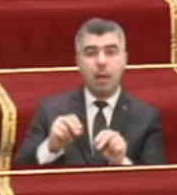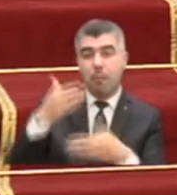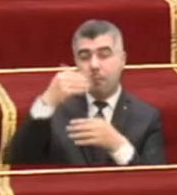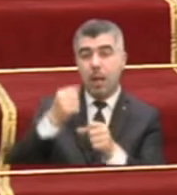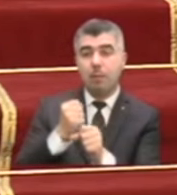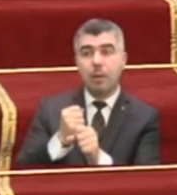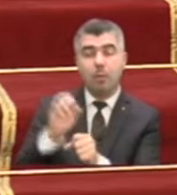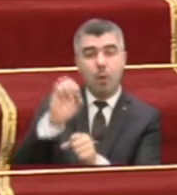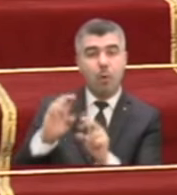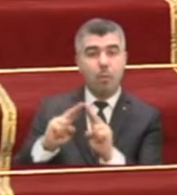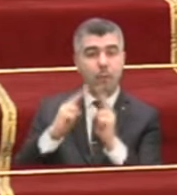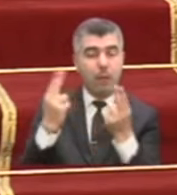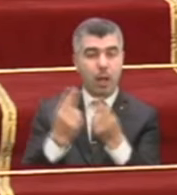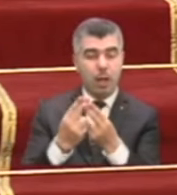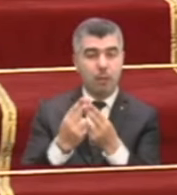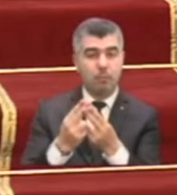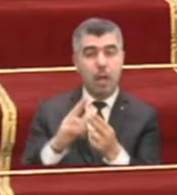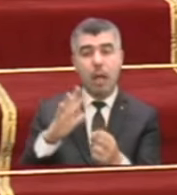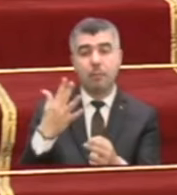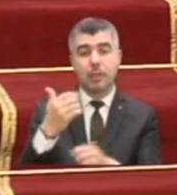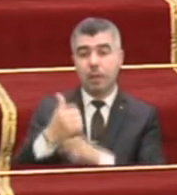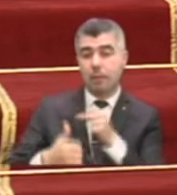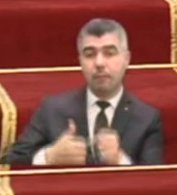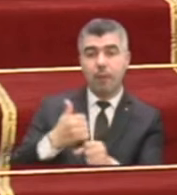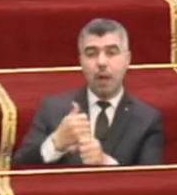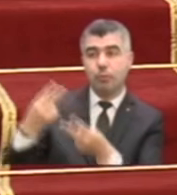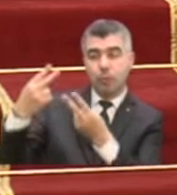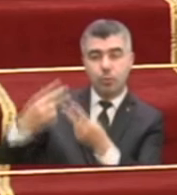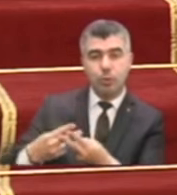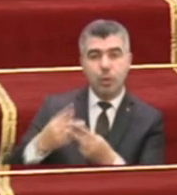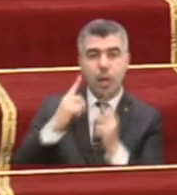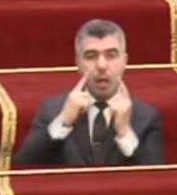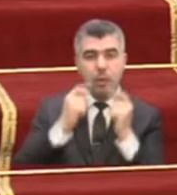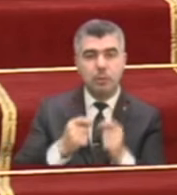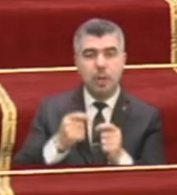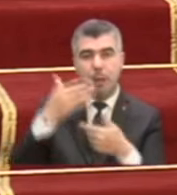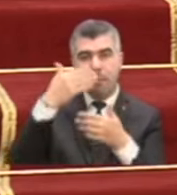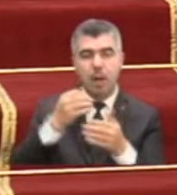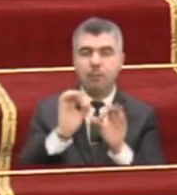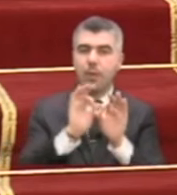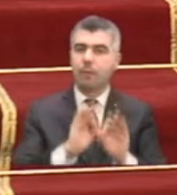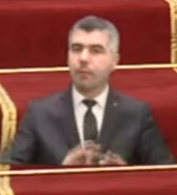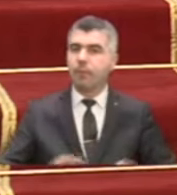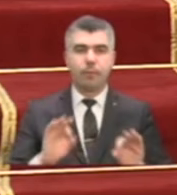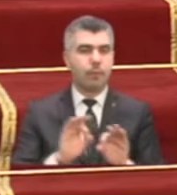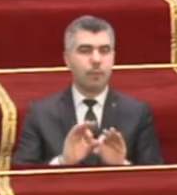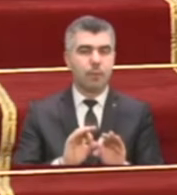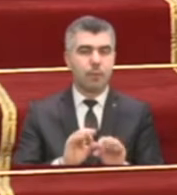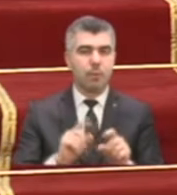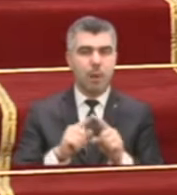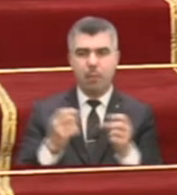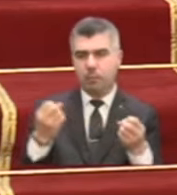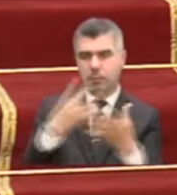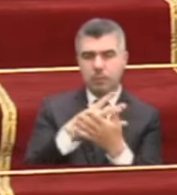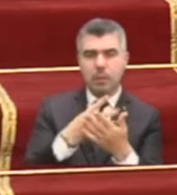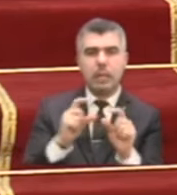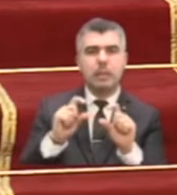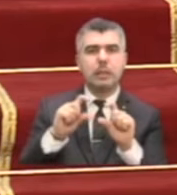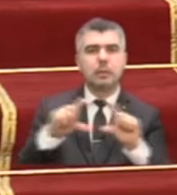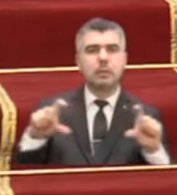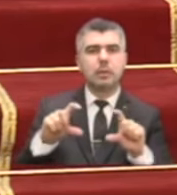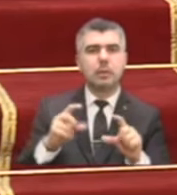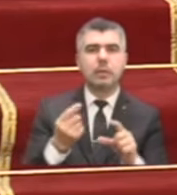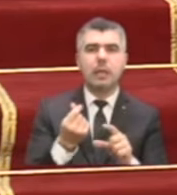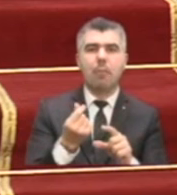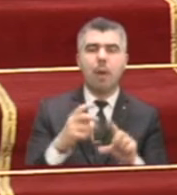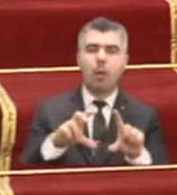حلول. راه كاين لي هذه 5 سنين ما شافش العائله ديالو، ومنين كيجيو يقطعوا باش يدخلوا كيتصدموا بالاثمنه الخياليه ديال